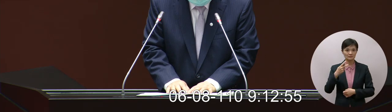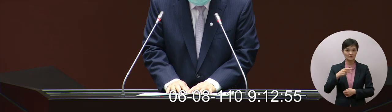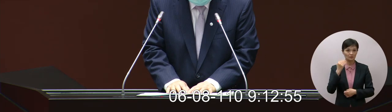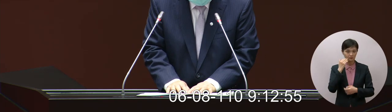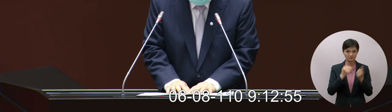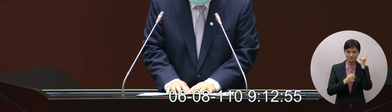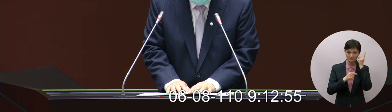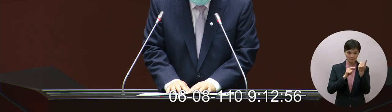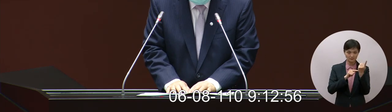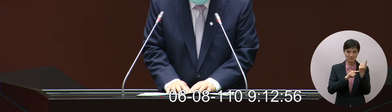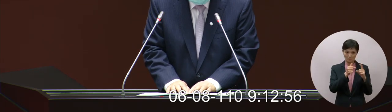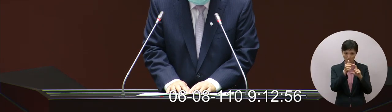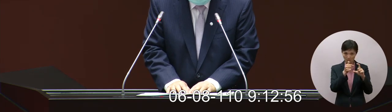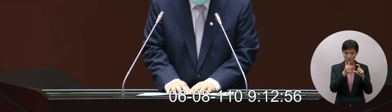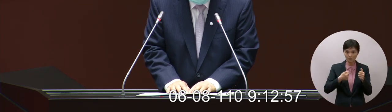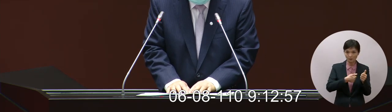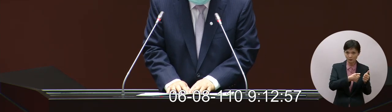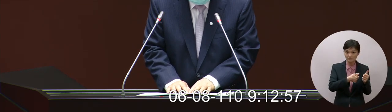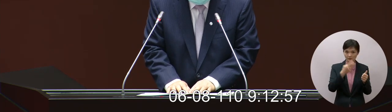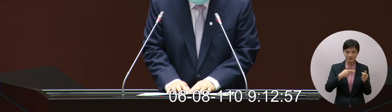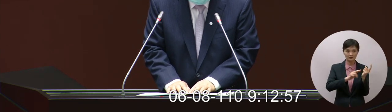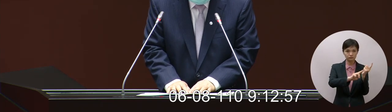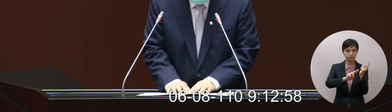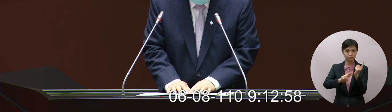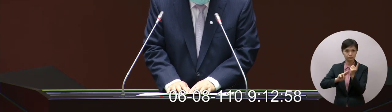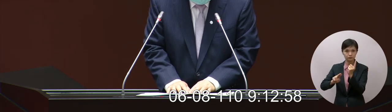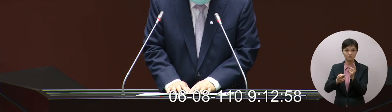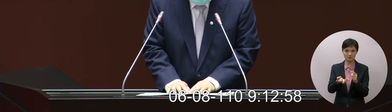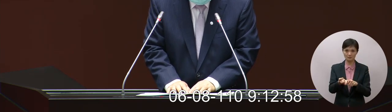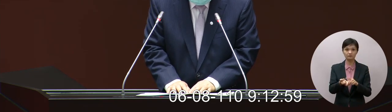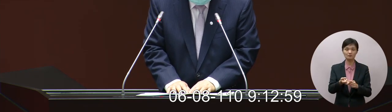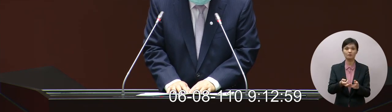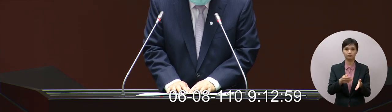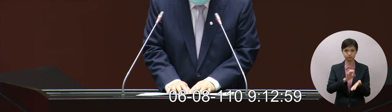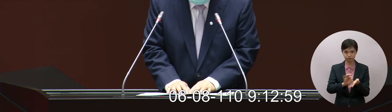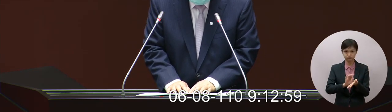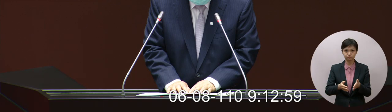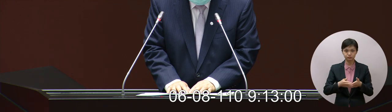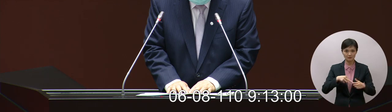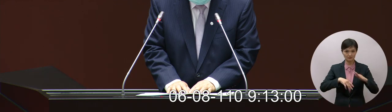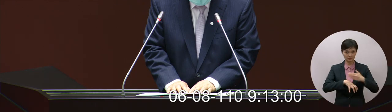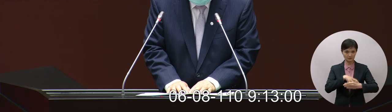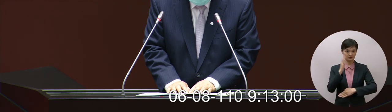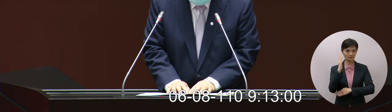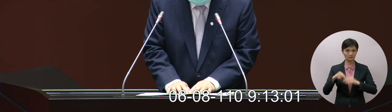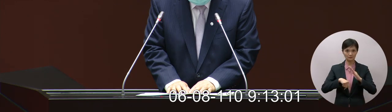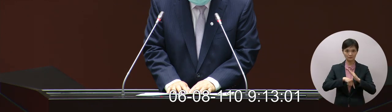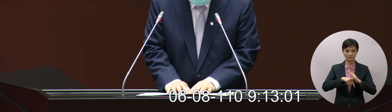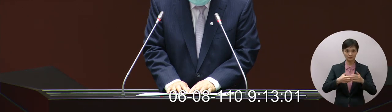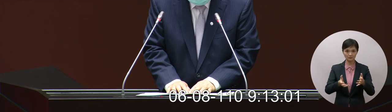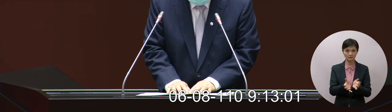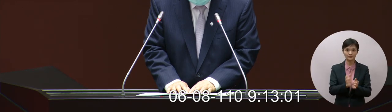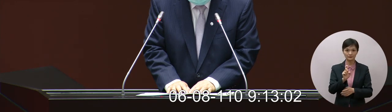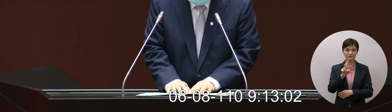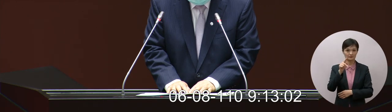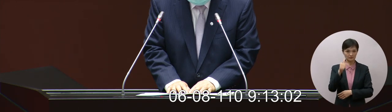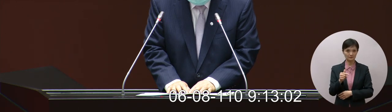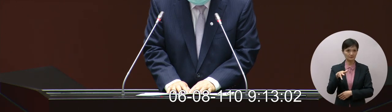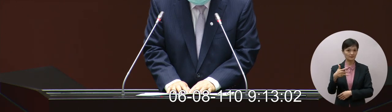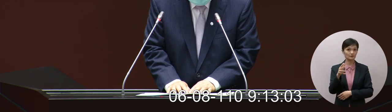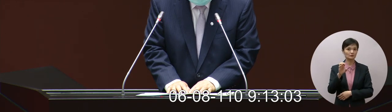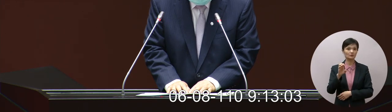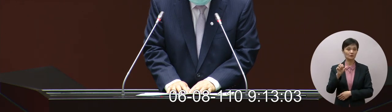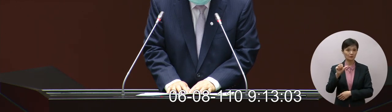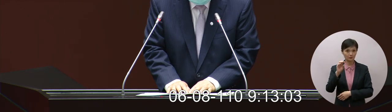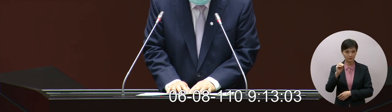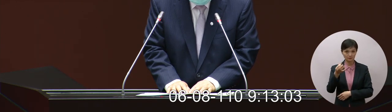定位追踪及发送简讯等所需经费。内政部编列12亿895万元，主要是协